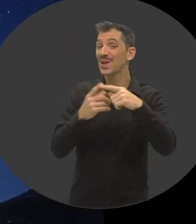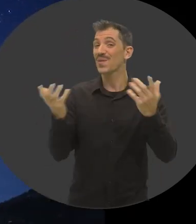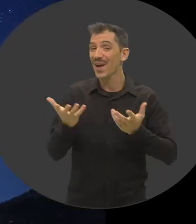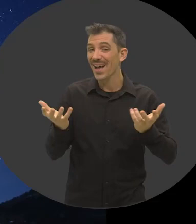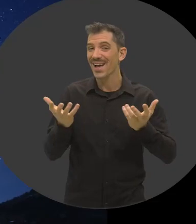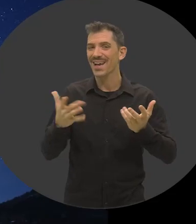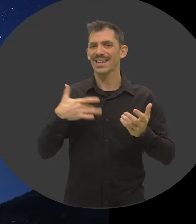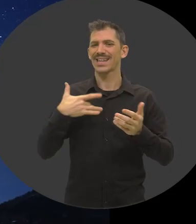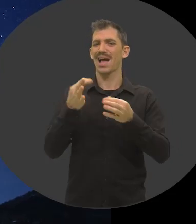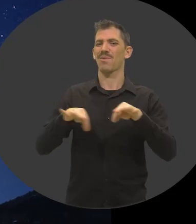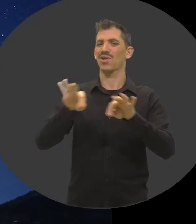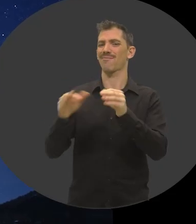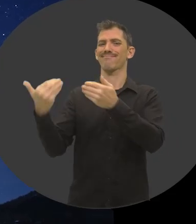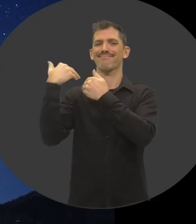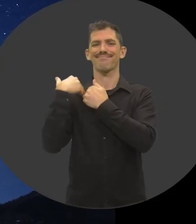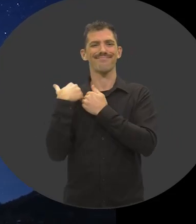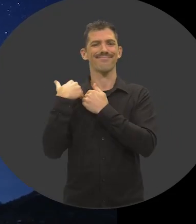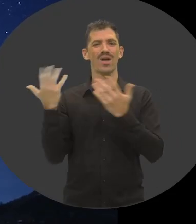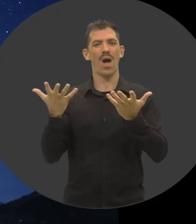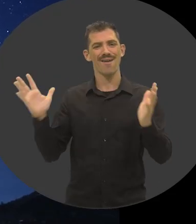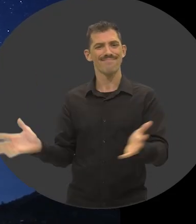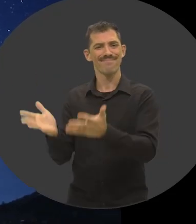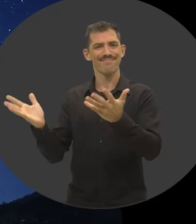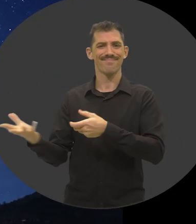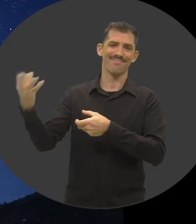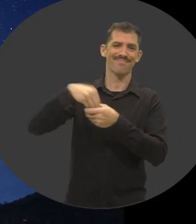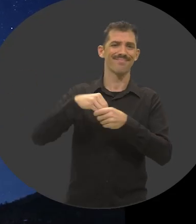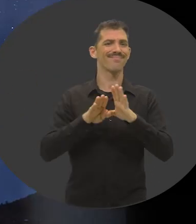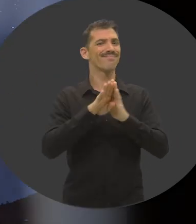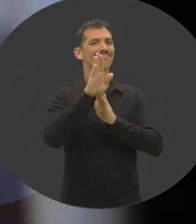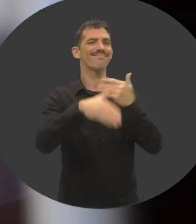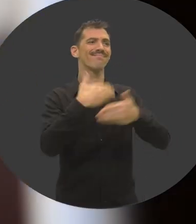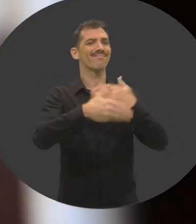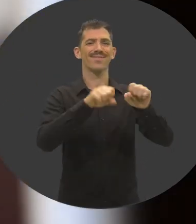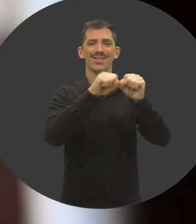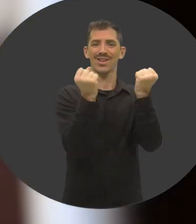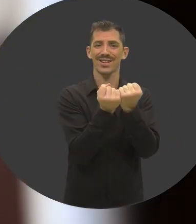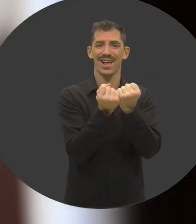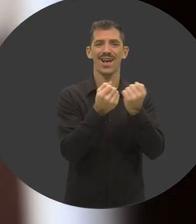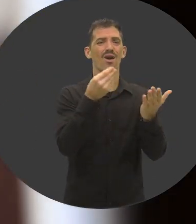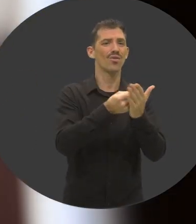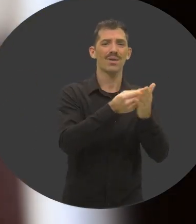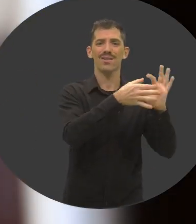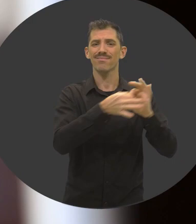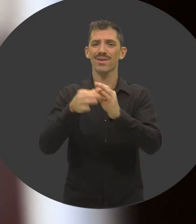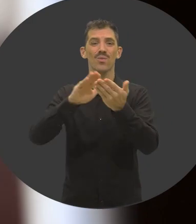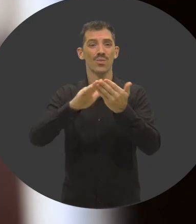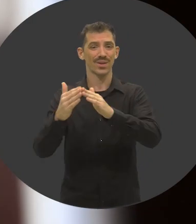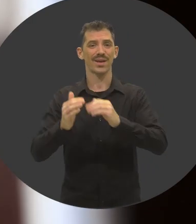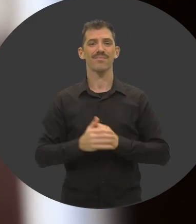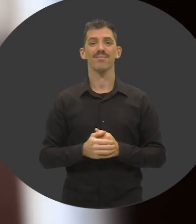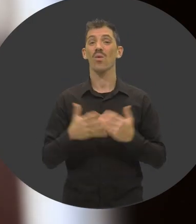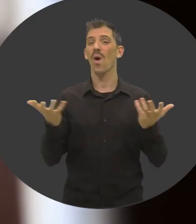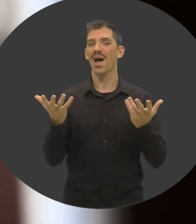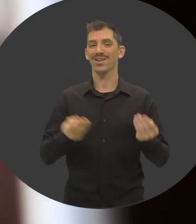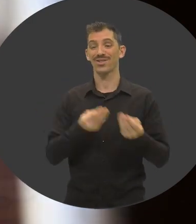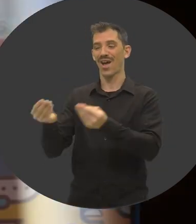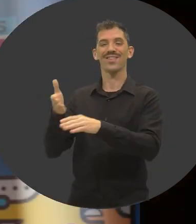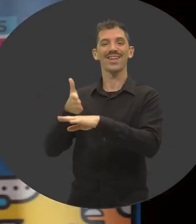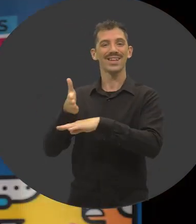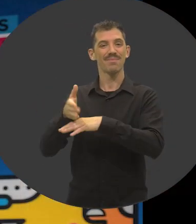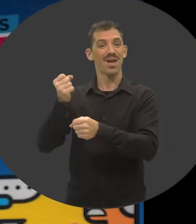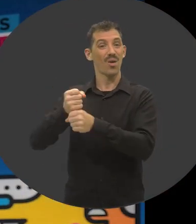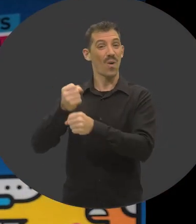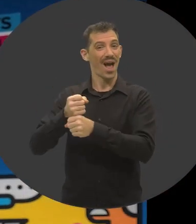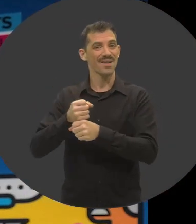familles. De plus, ils croient avoir la responsabilité de contribuer au progrès social et économique de leur communauté en